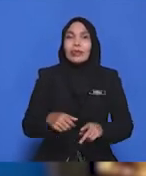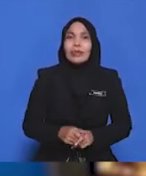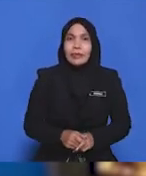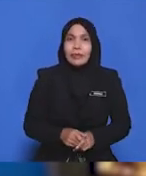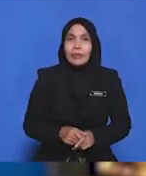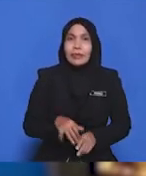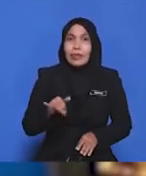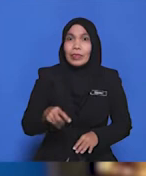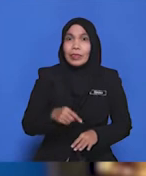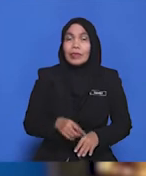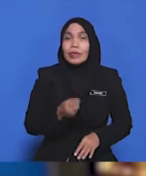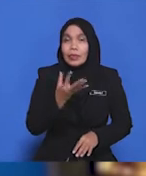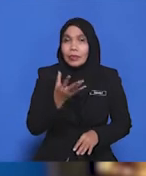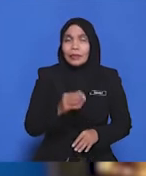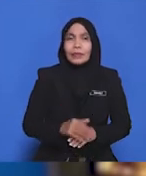sosialisasi menerusi sukan.